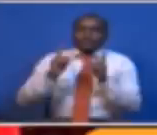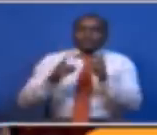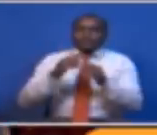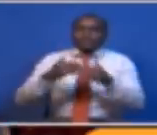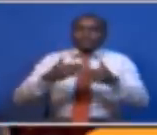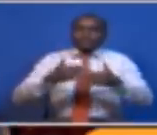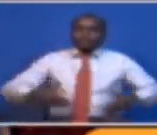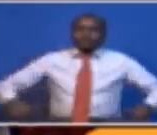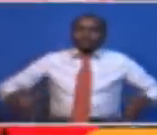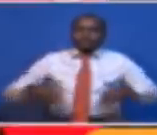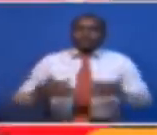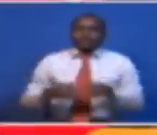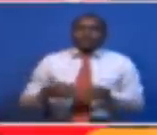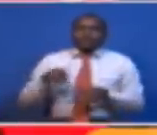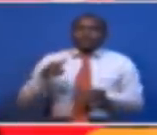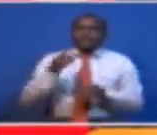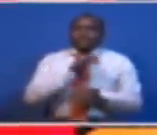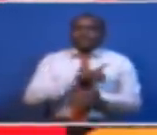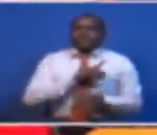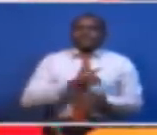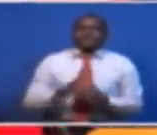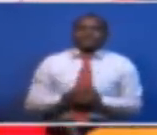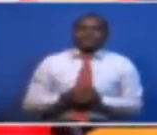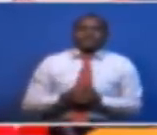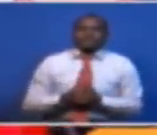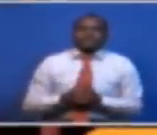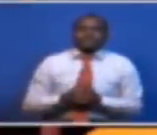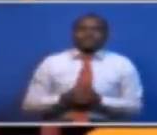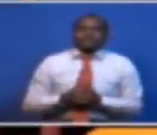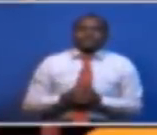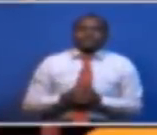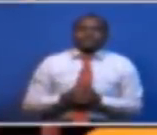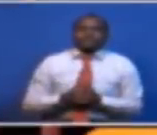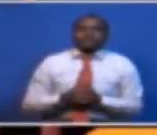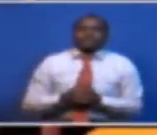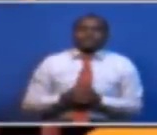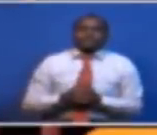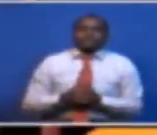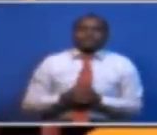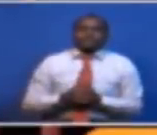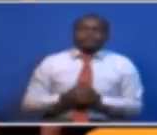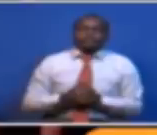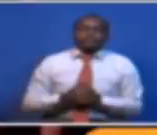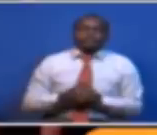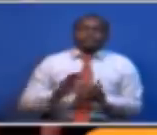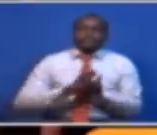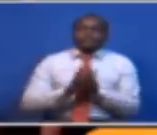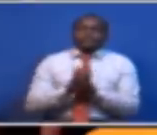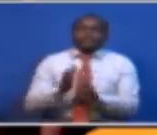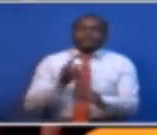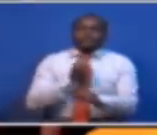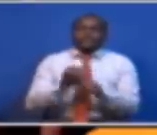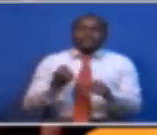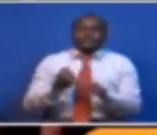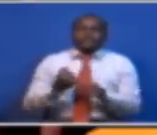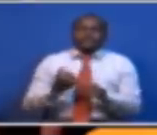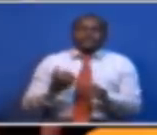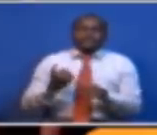me in iko na bahati. Nakuwa jambo ngumu sana. Mimi sina kitu ya